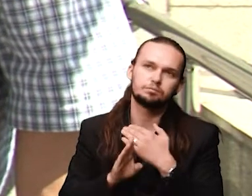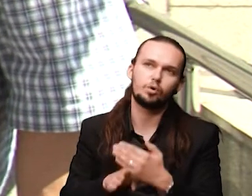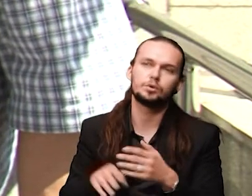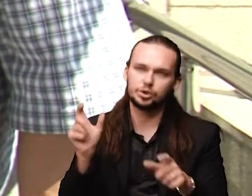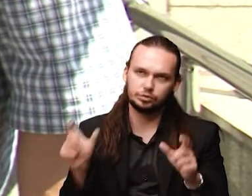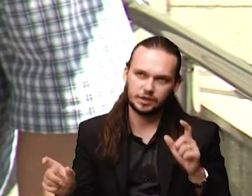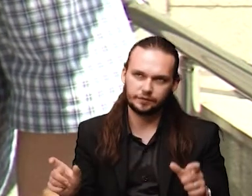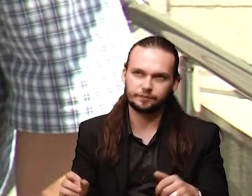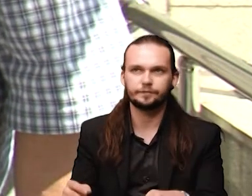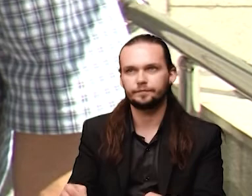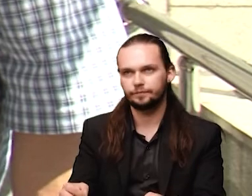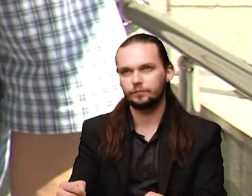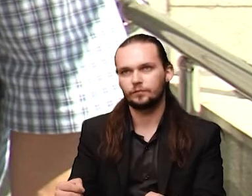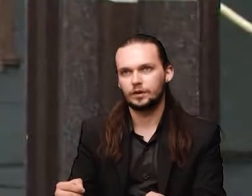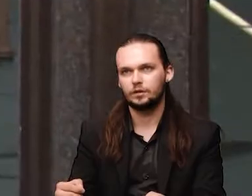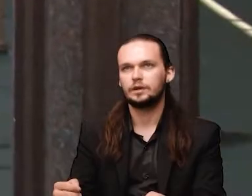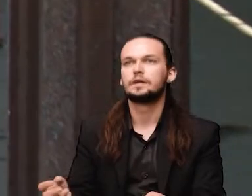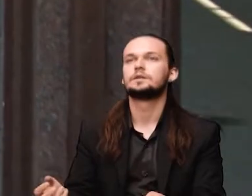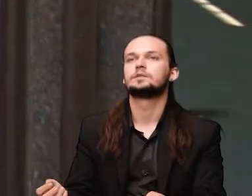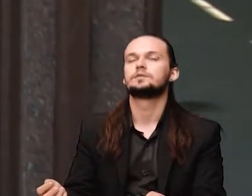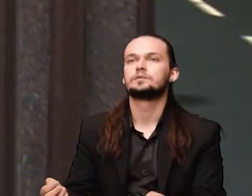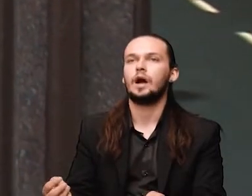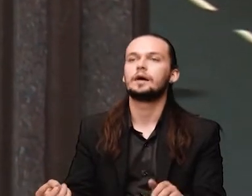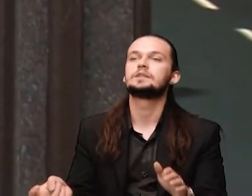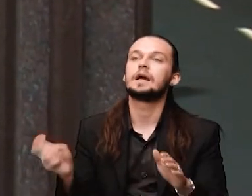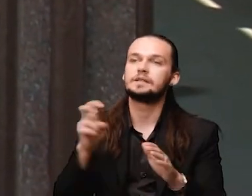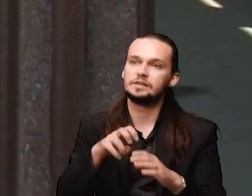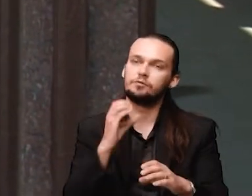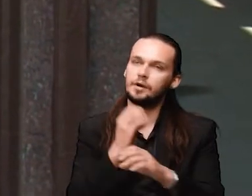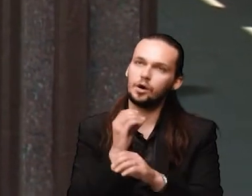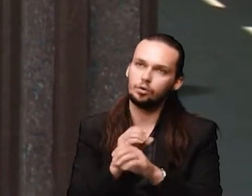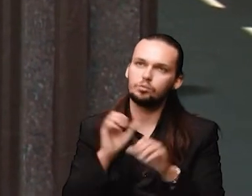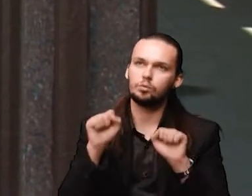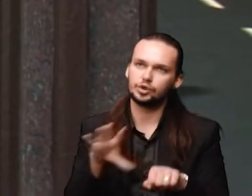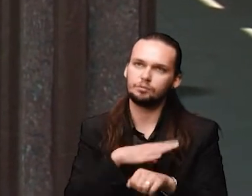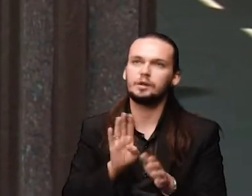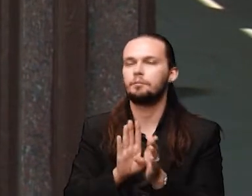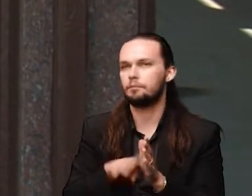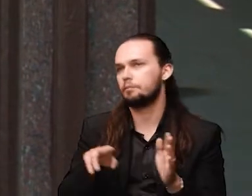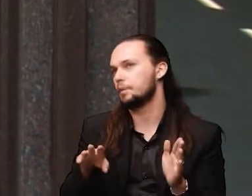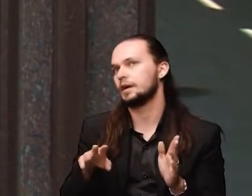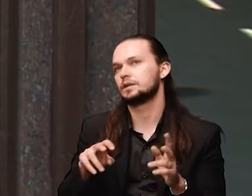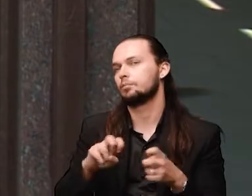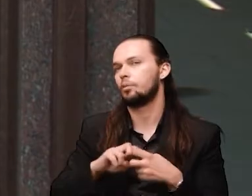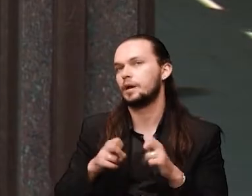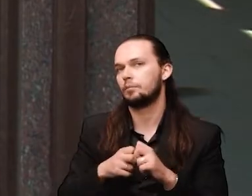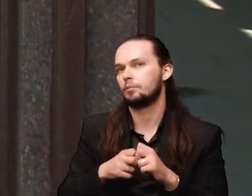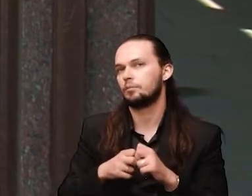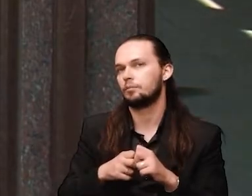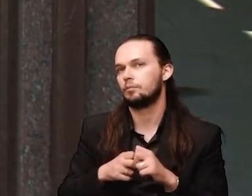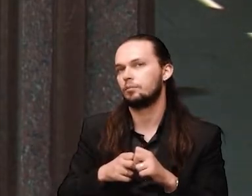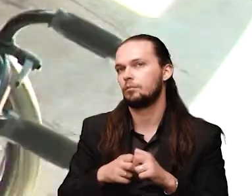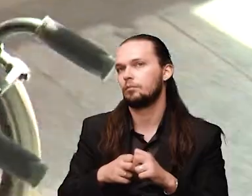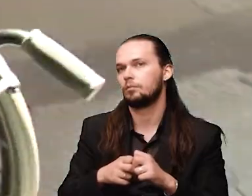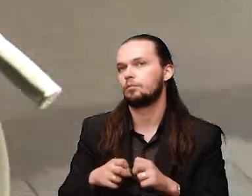без помощи обслуживающего персонала. Зайти в вагон также не составило никакого труда, так как платформа отлично